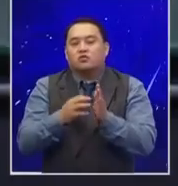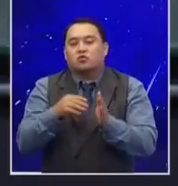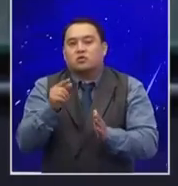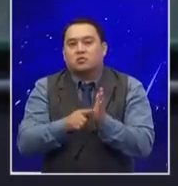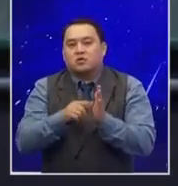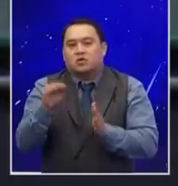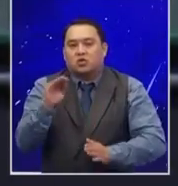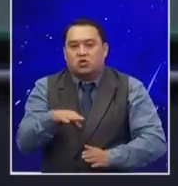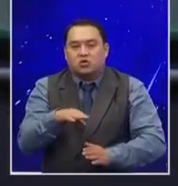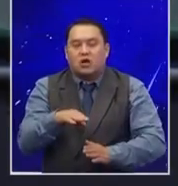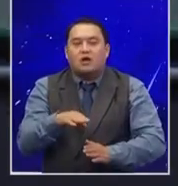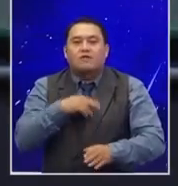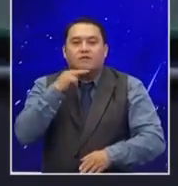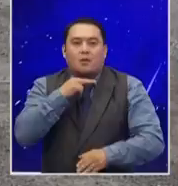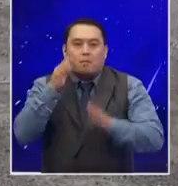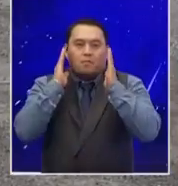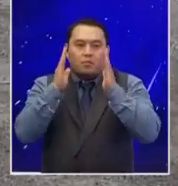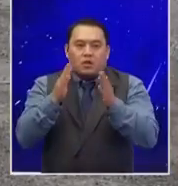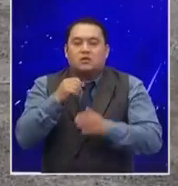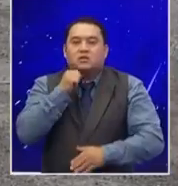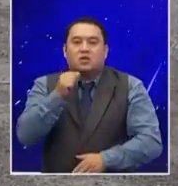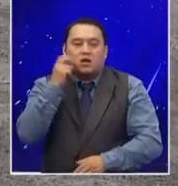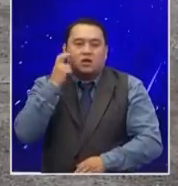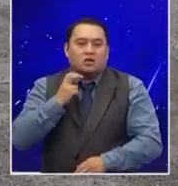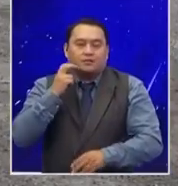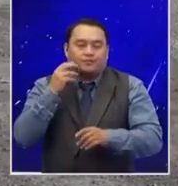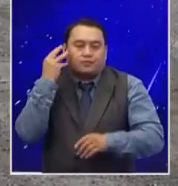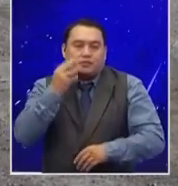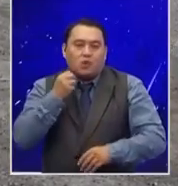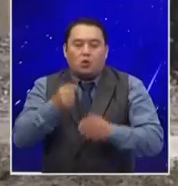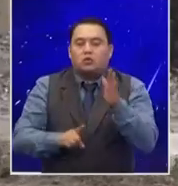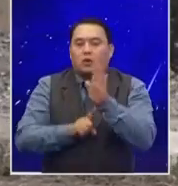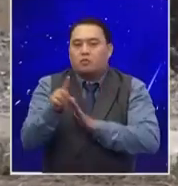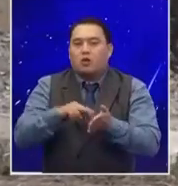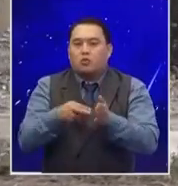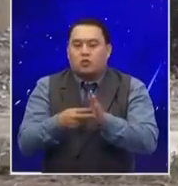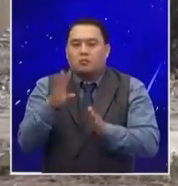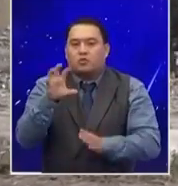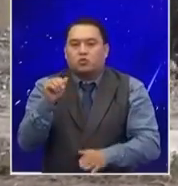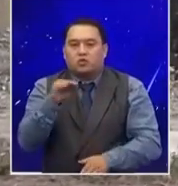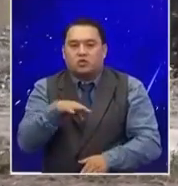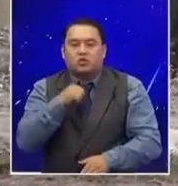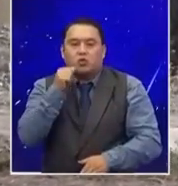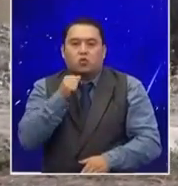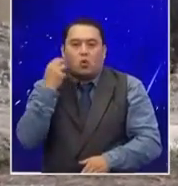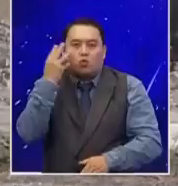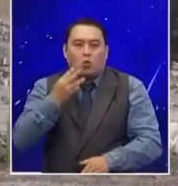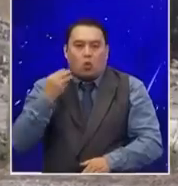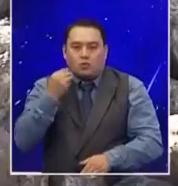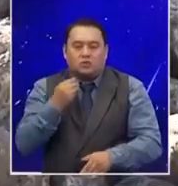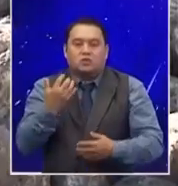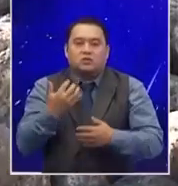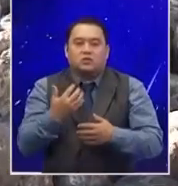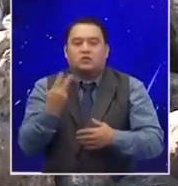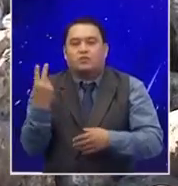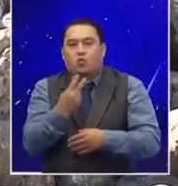970 тысяч. Отдельного внимания заслуживает сахарная свекла. В этом году было запланировано собрать 500 тысяч тонн сладкого корнеплода и посредством